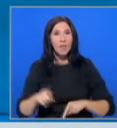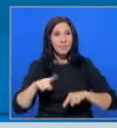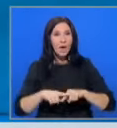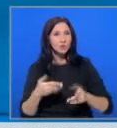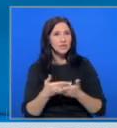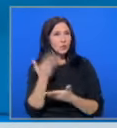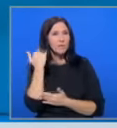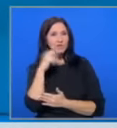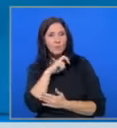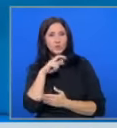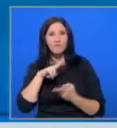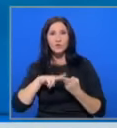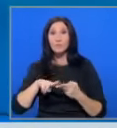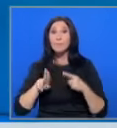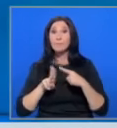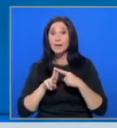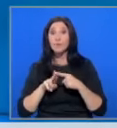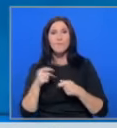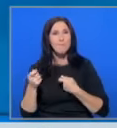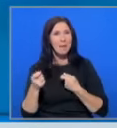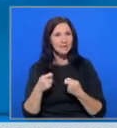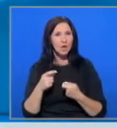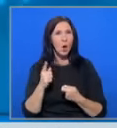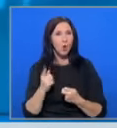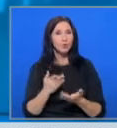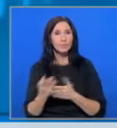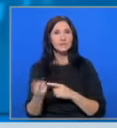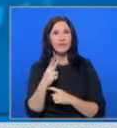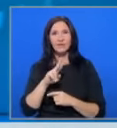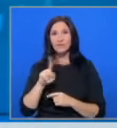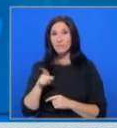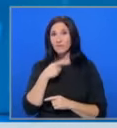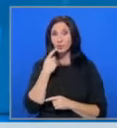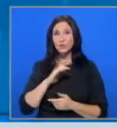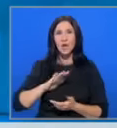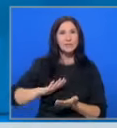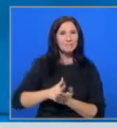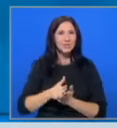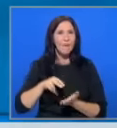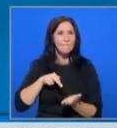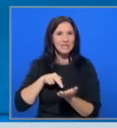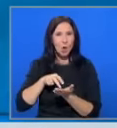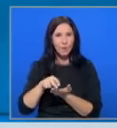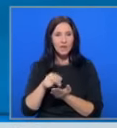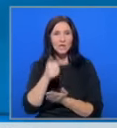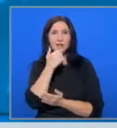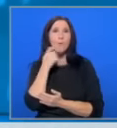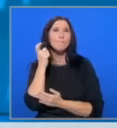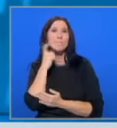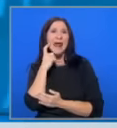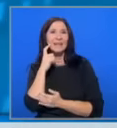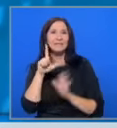Делото срещу бившия полицай Владимир Панайотов от Пазарджик, който през 2021 прегази на пешеходна пътека в село